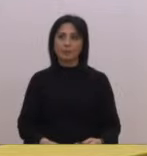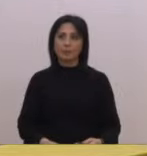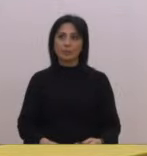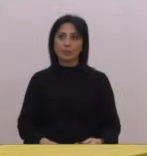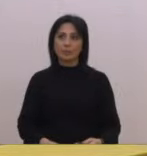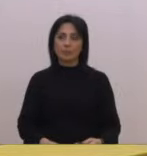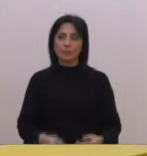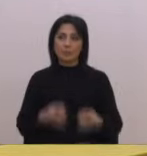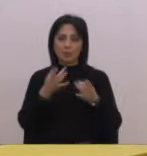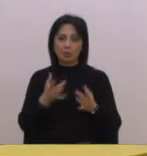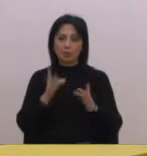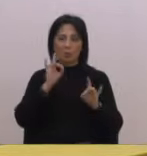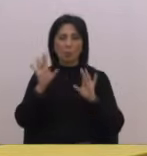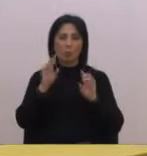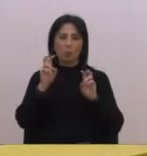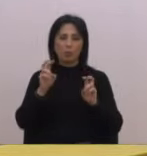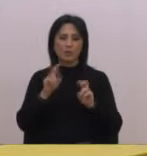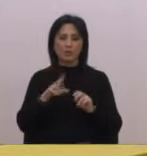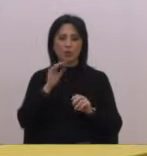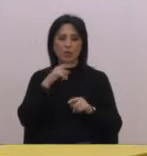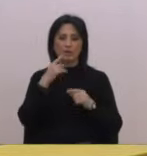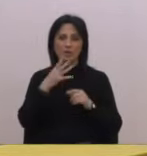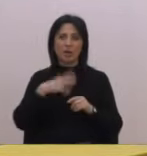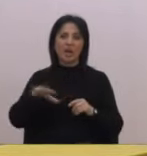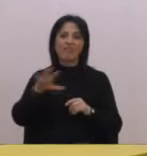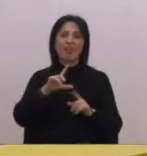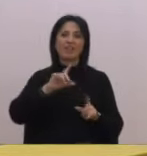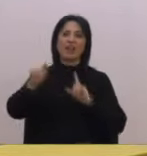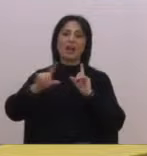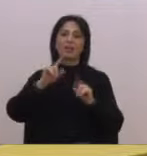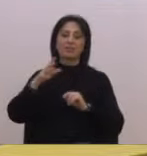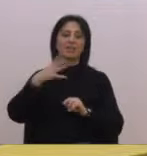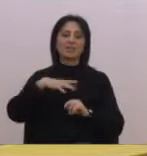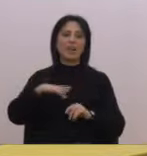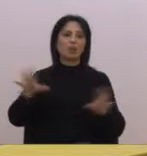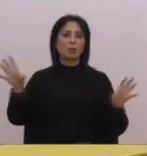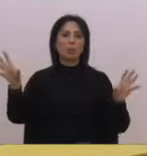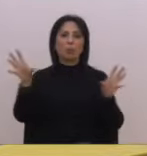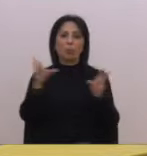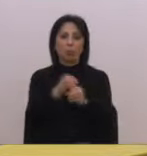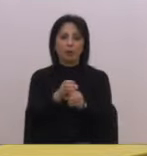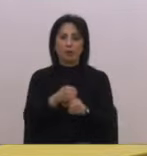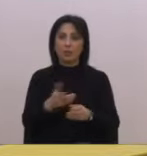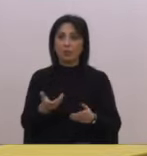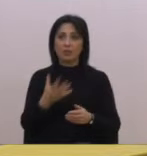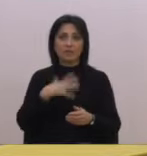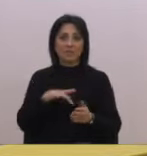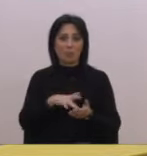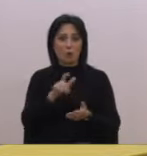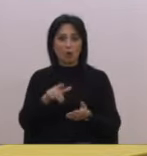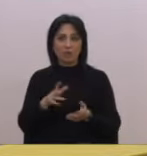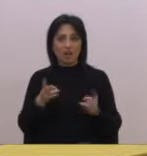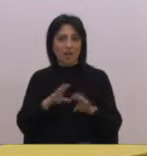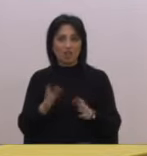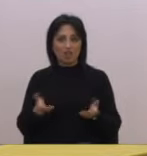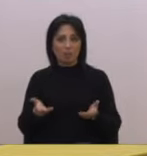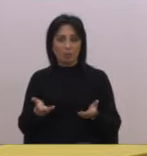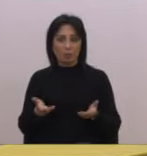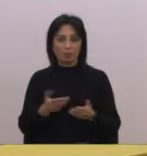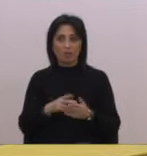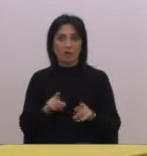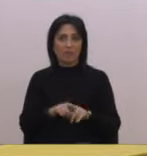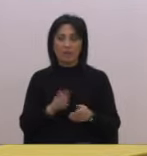რომ უბრალოდ populismul, როდესაც ვსაუბრობთ, რომ ქვეყნიდან გადის მოსახლეობა, საქართველო იცლება, თუ ასე იცლება, მაშინ საქართველოს მოსახლეობა არ დარჩებოდა, ეს ნამდვილად ასე